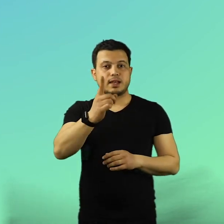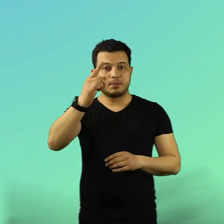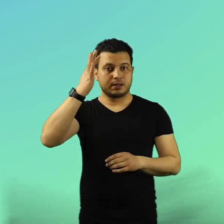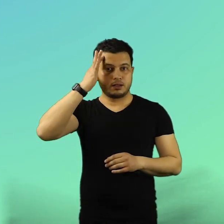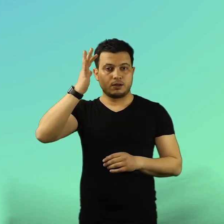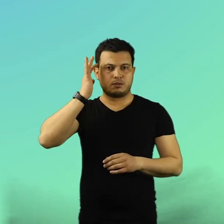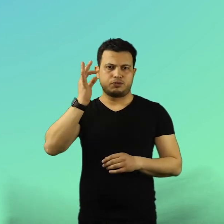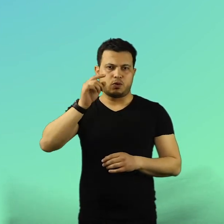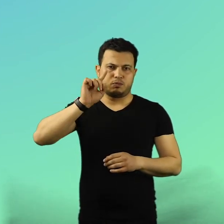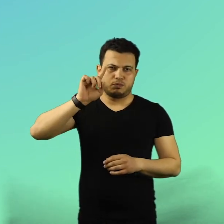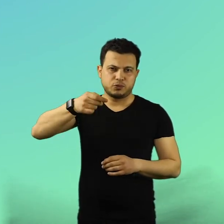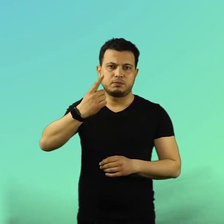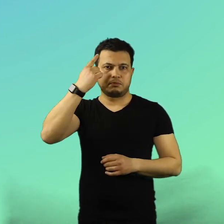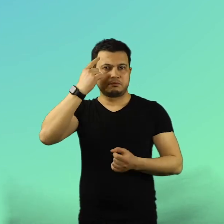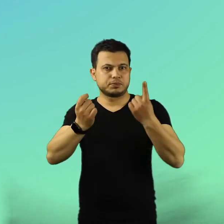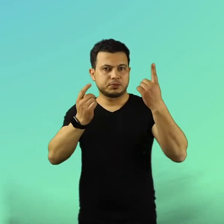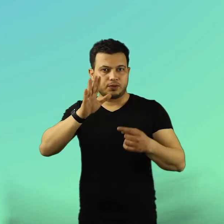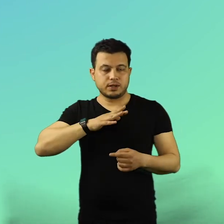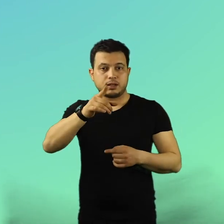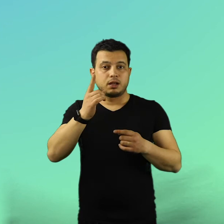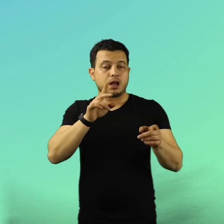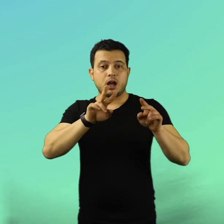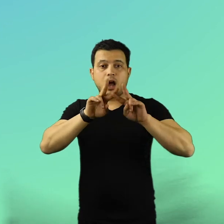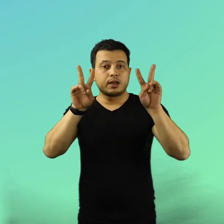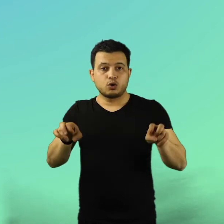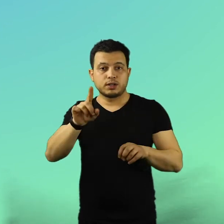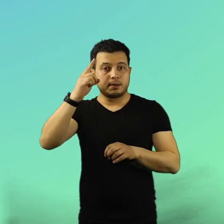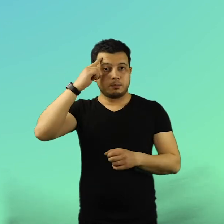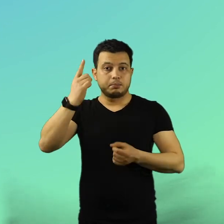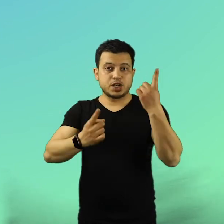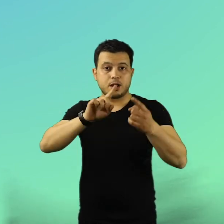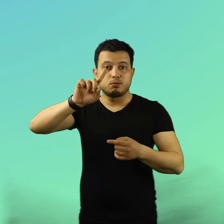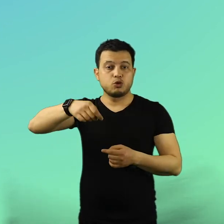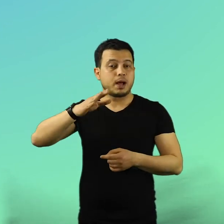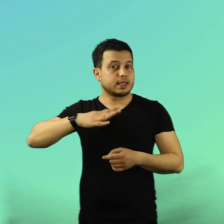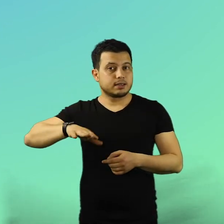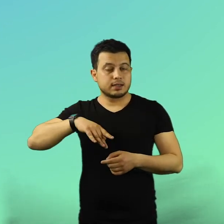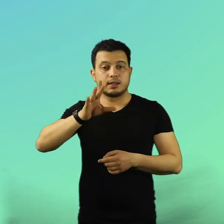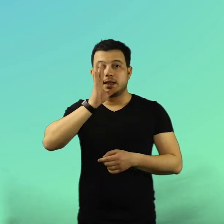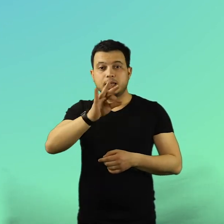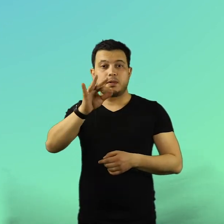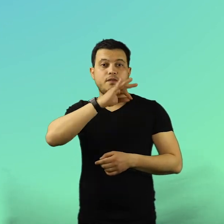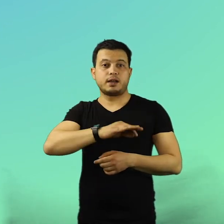mucizsin Hangi konuda nasıl bir icat yapmak isterdin? Bu icadın kimlerin işine yarardı?